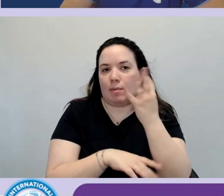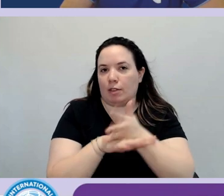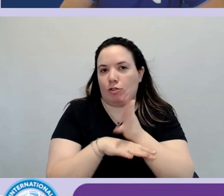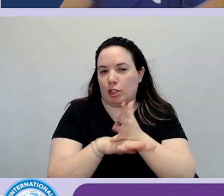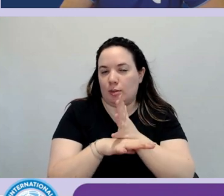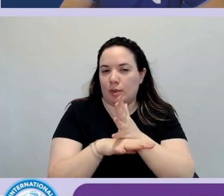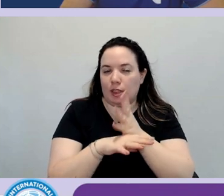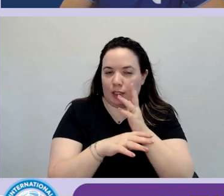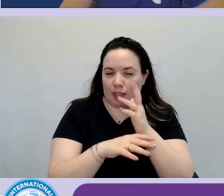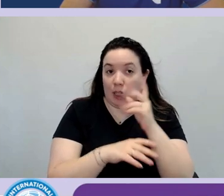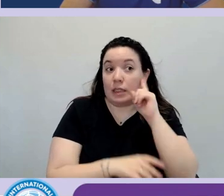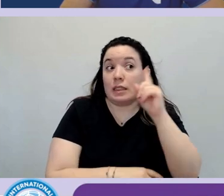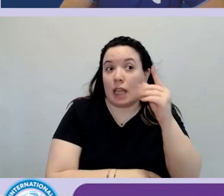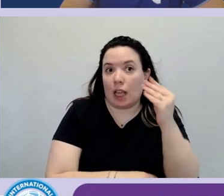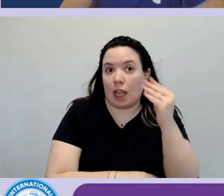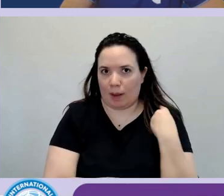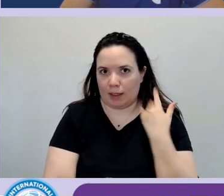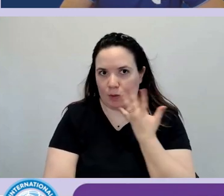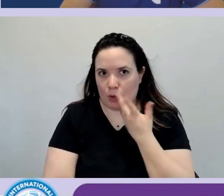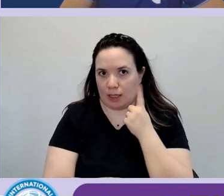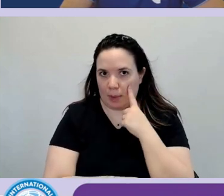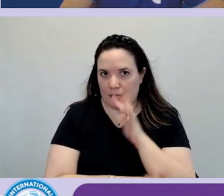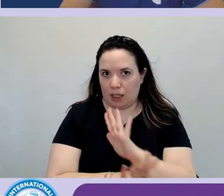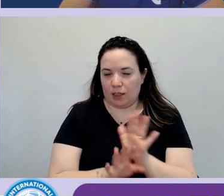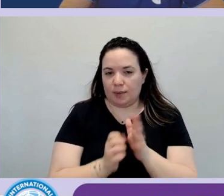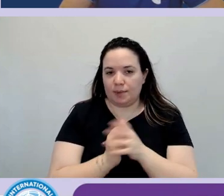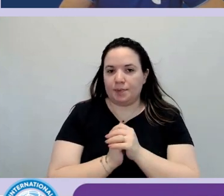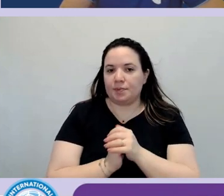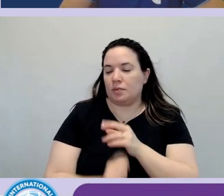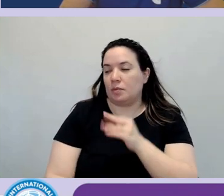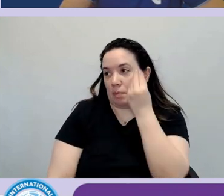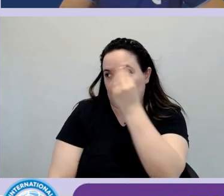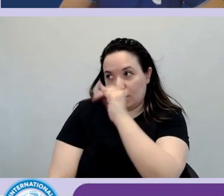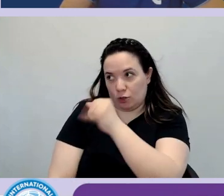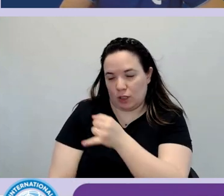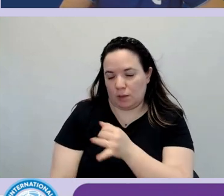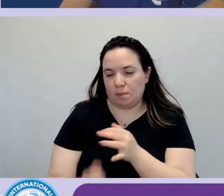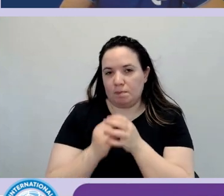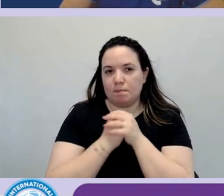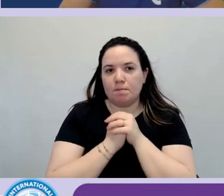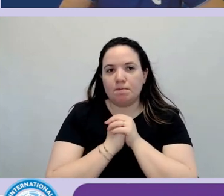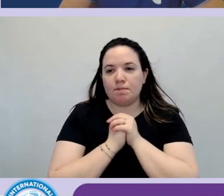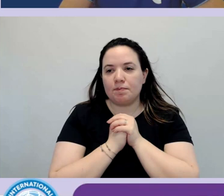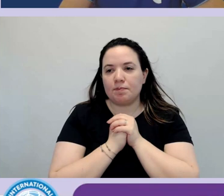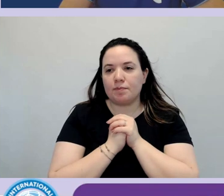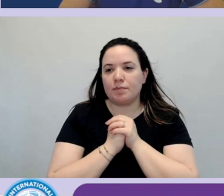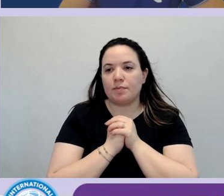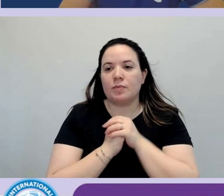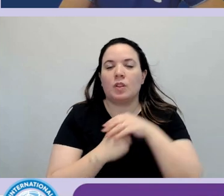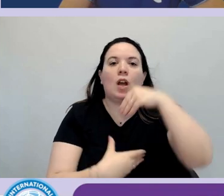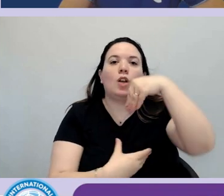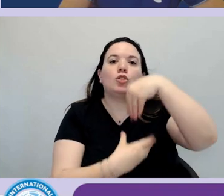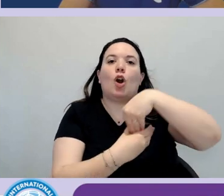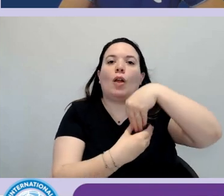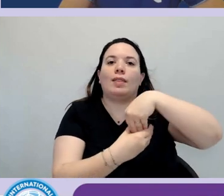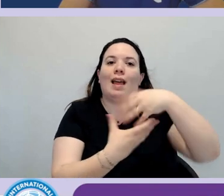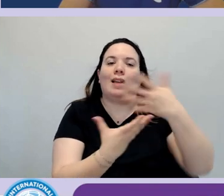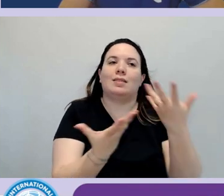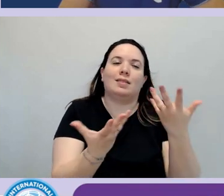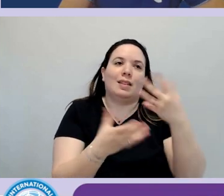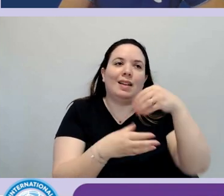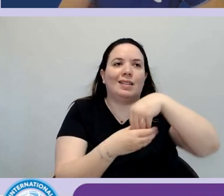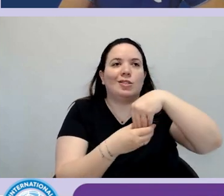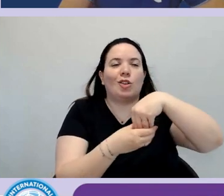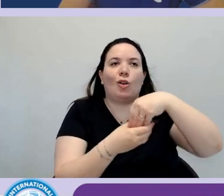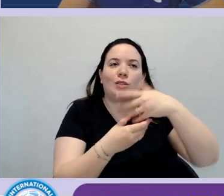chiaro Se questa la domanda sì Presumo Presumo sia quella il content chiaramente